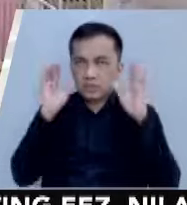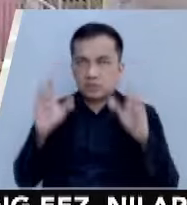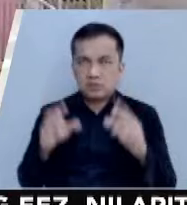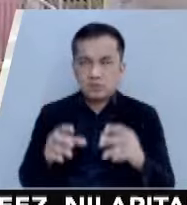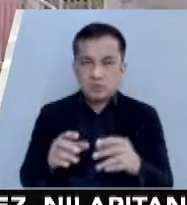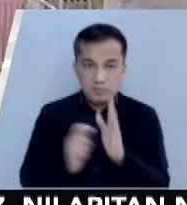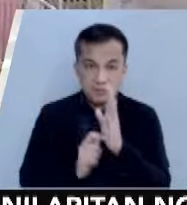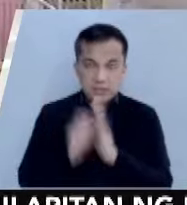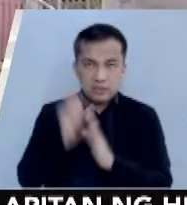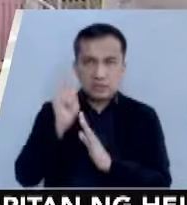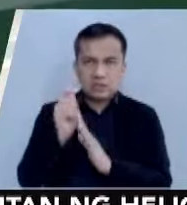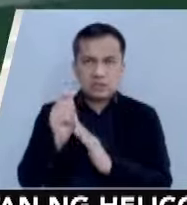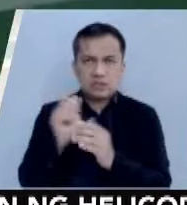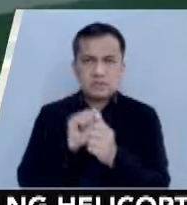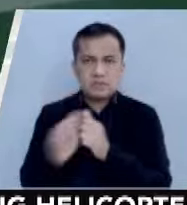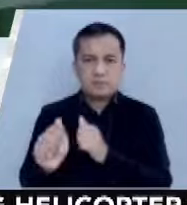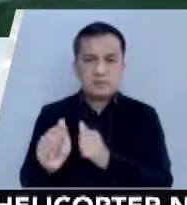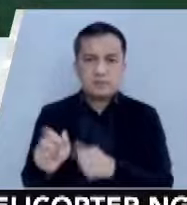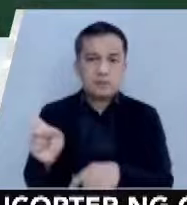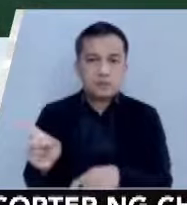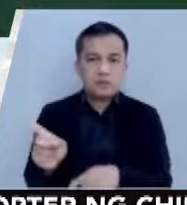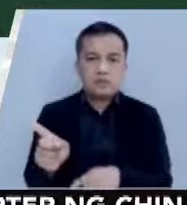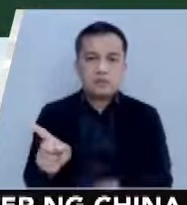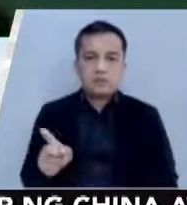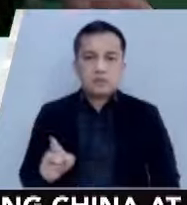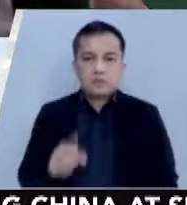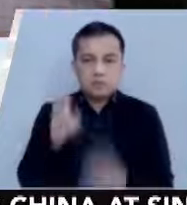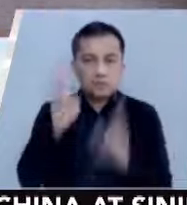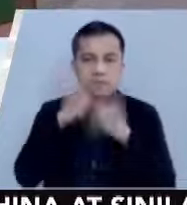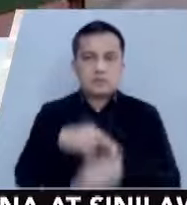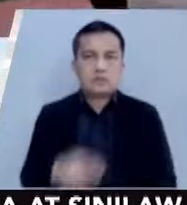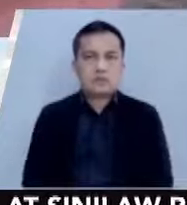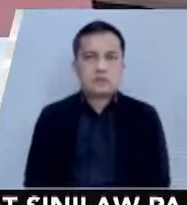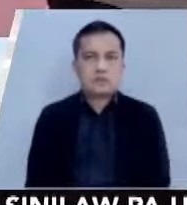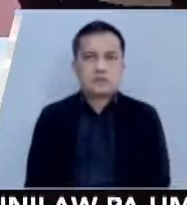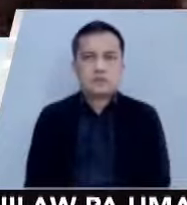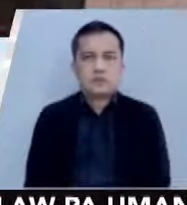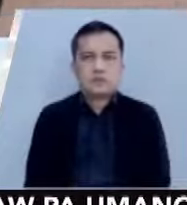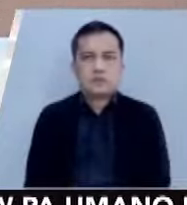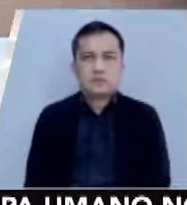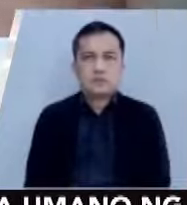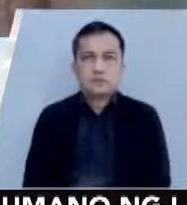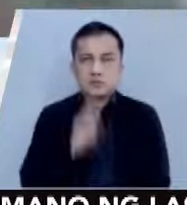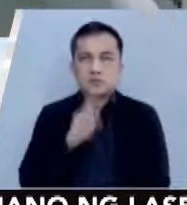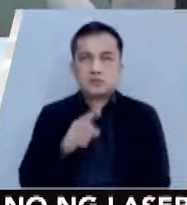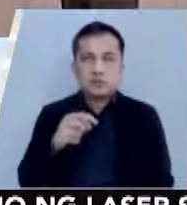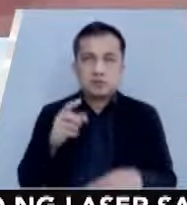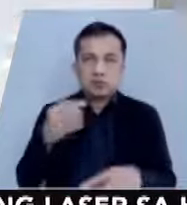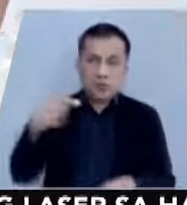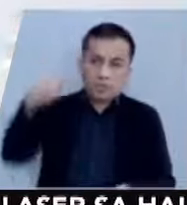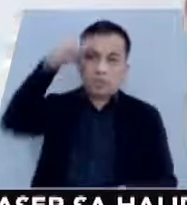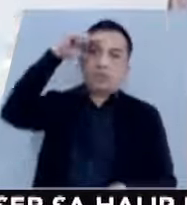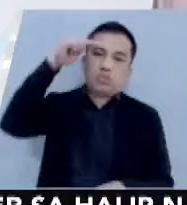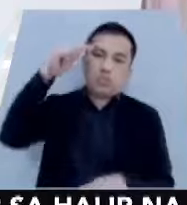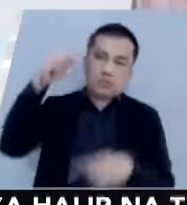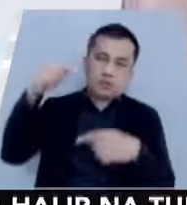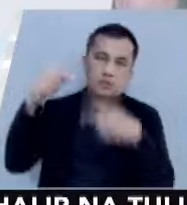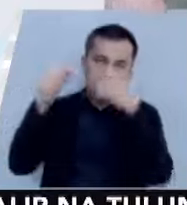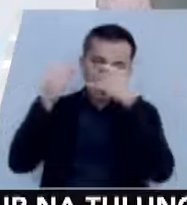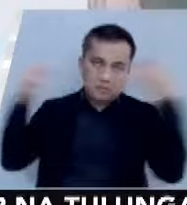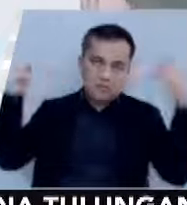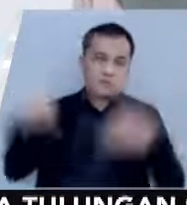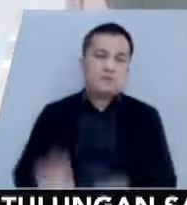tapos dadaan ka dito. Hindi mo siya mapapansin eh. Oo. Siguradong sasabit ka talaga. Kaya ito